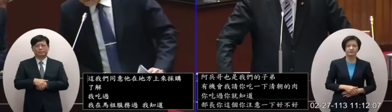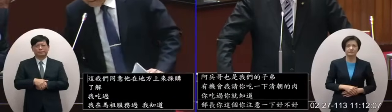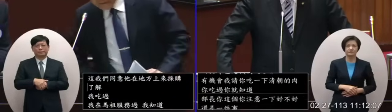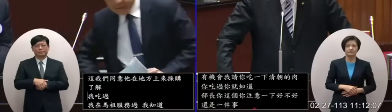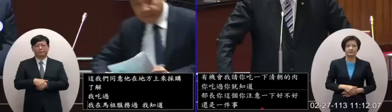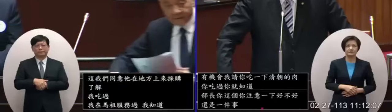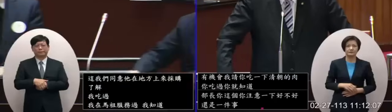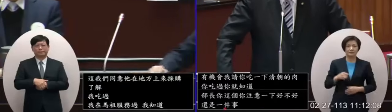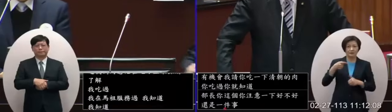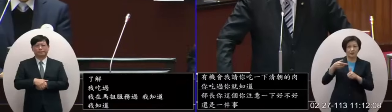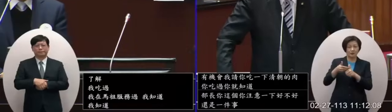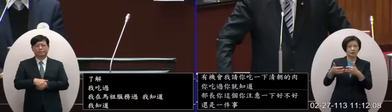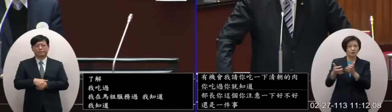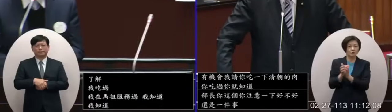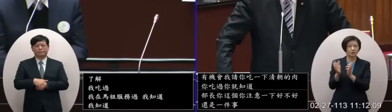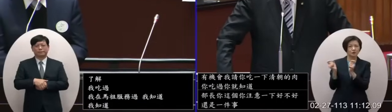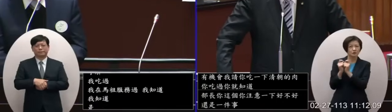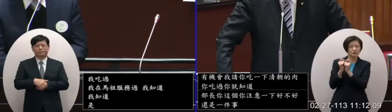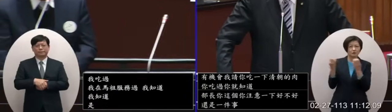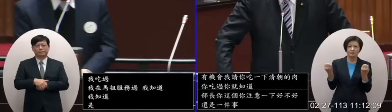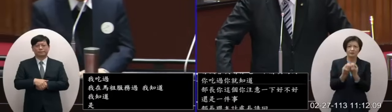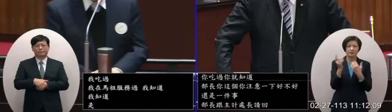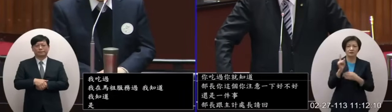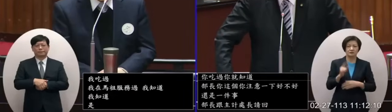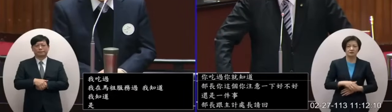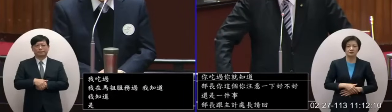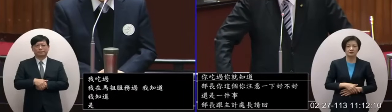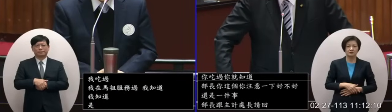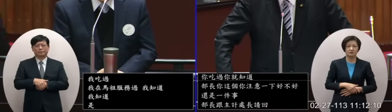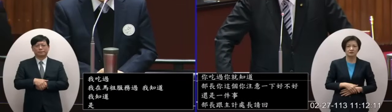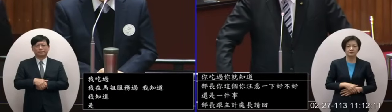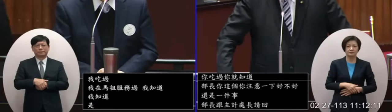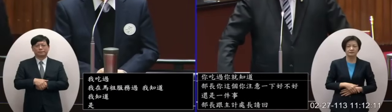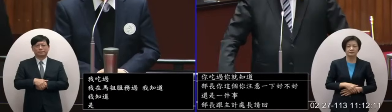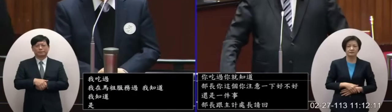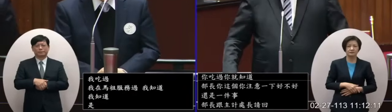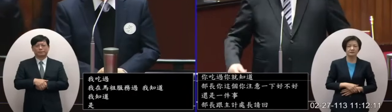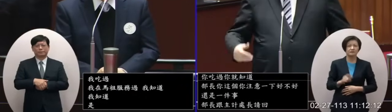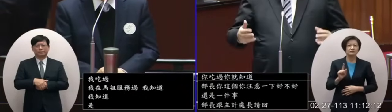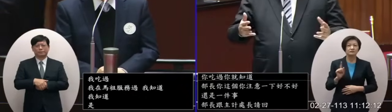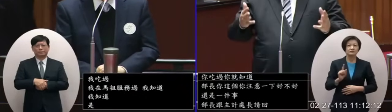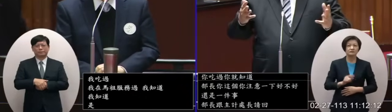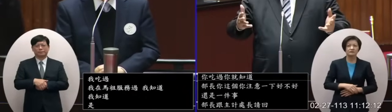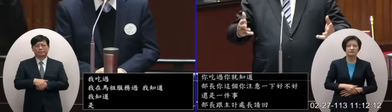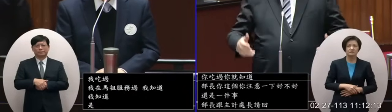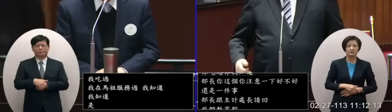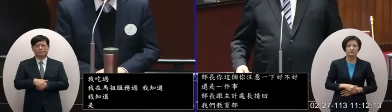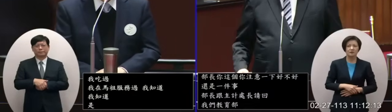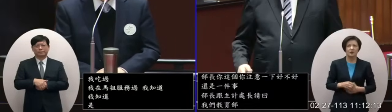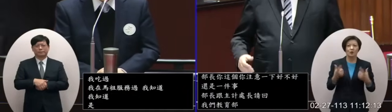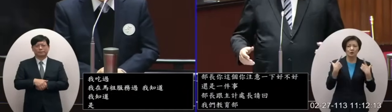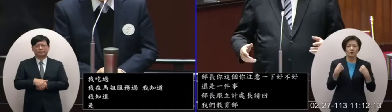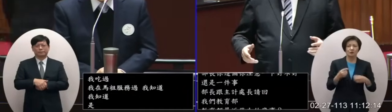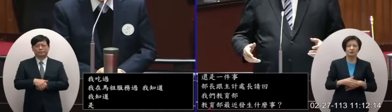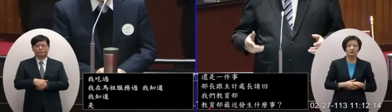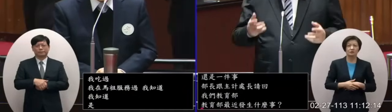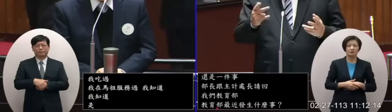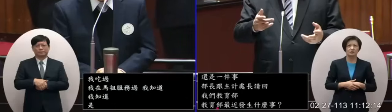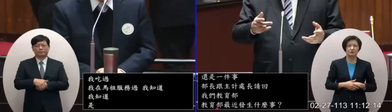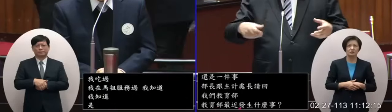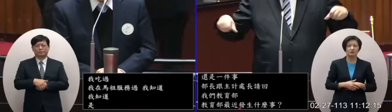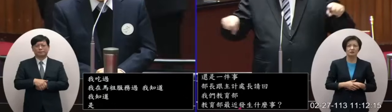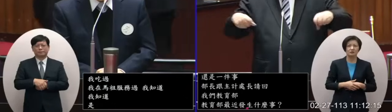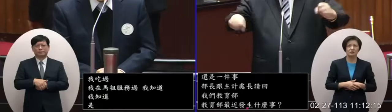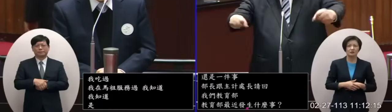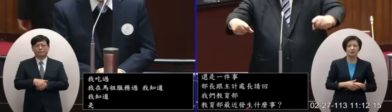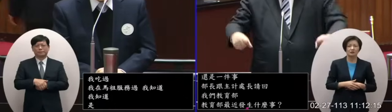教育部呢，最近发生什么事啊？炊事工有没有了？5个病人，两个病人呢，两个